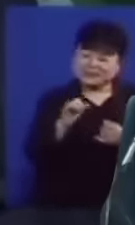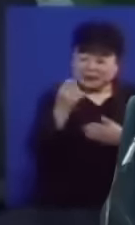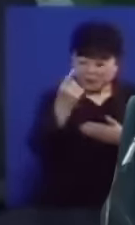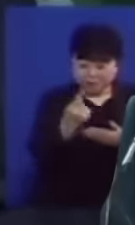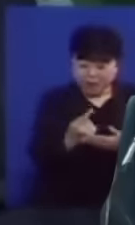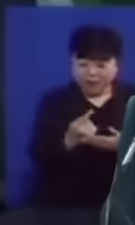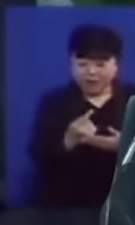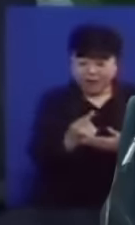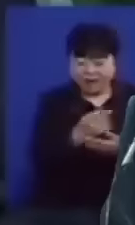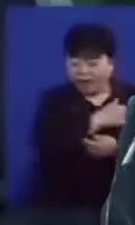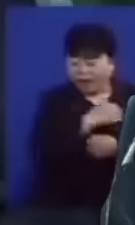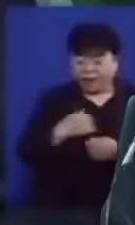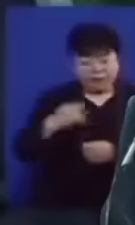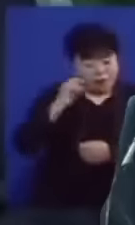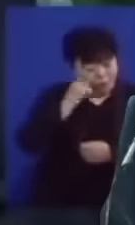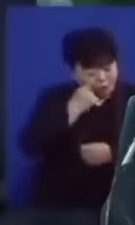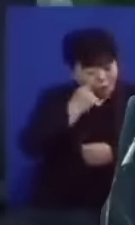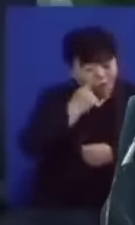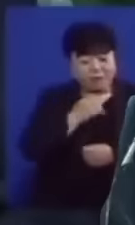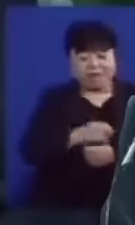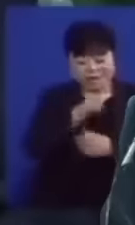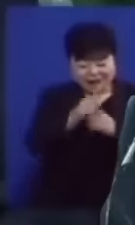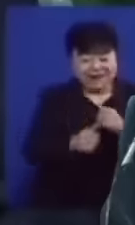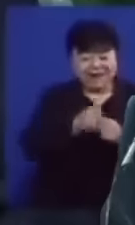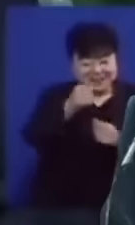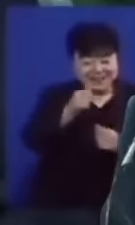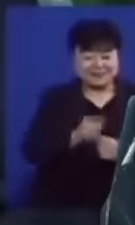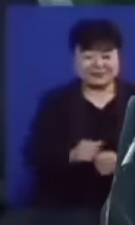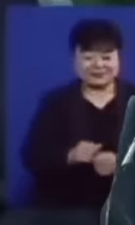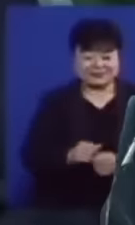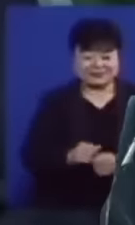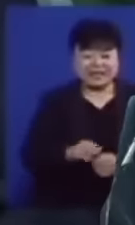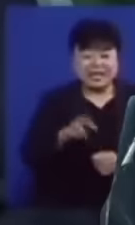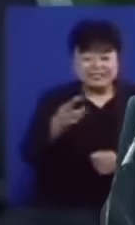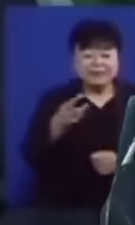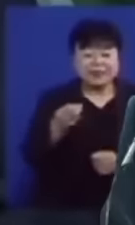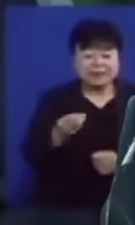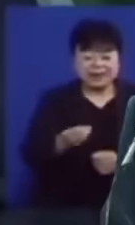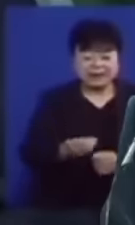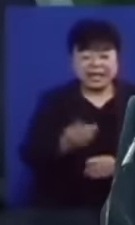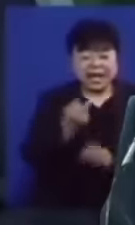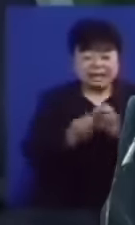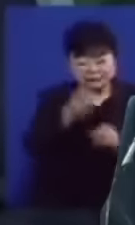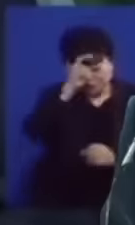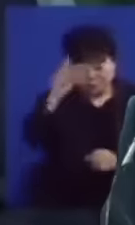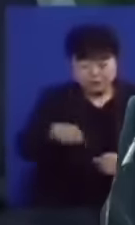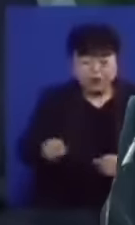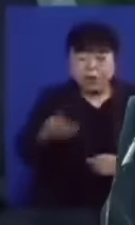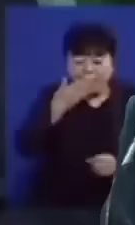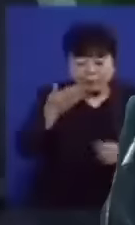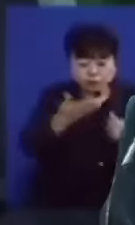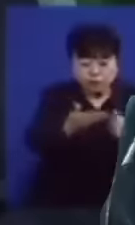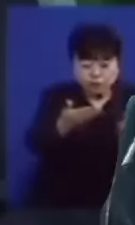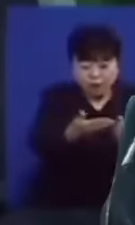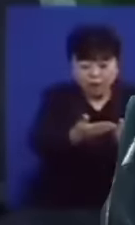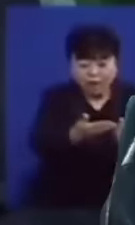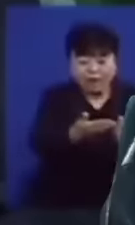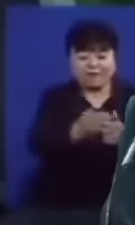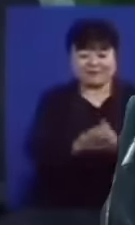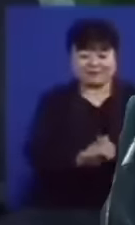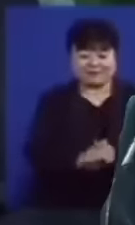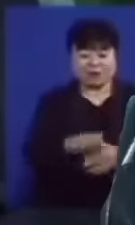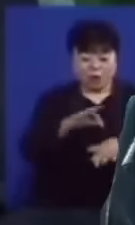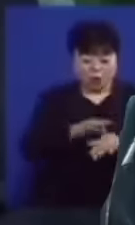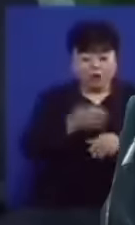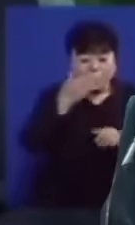와도 감당하기 힘들 것인데 하나님은 매일같이 300만을 아침, 점심, 저녁을 먹였습니다. 그리고